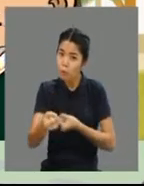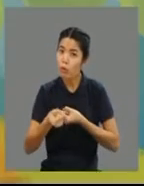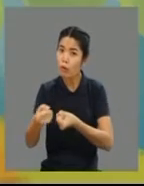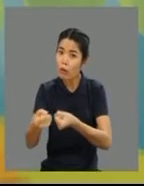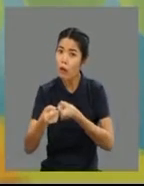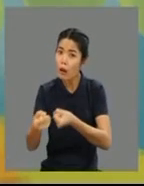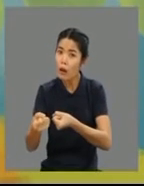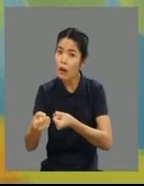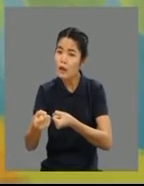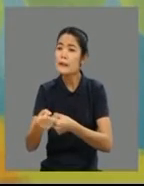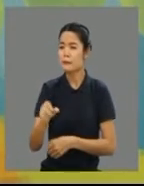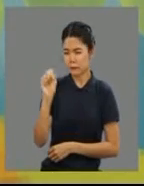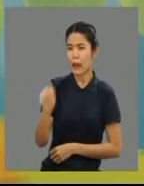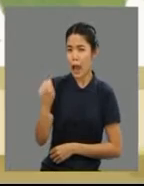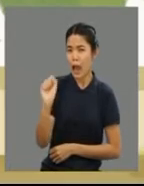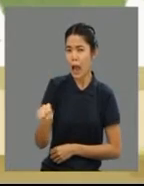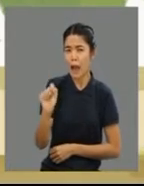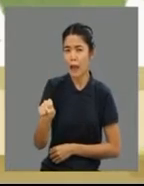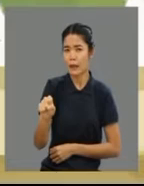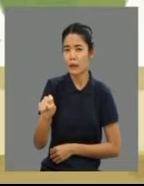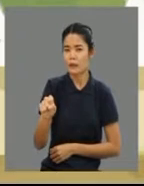ะใช่